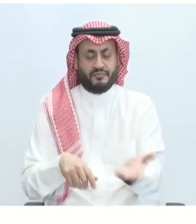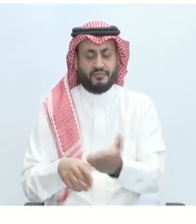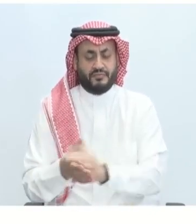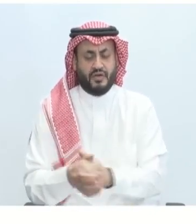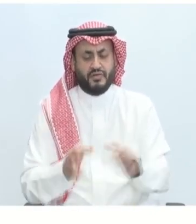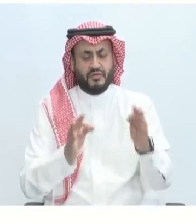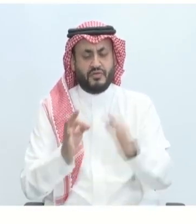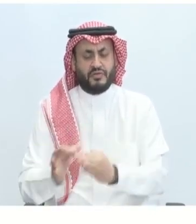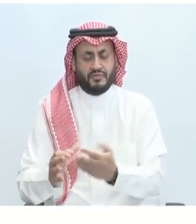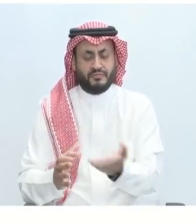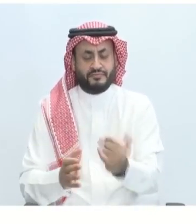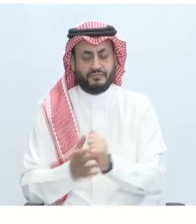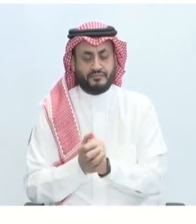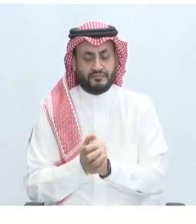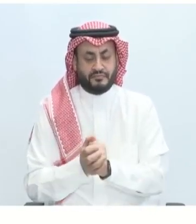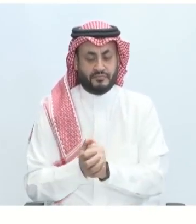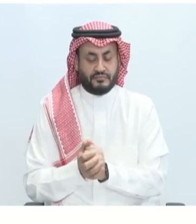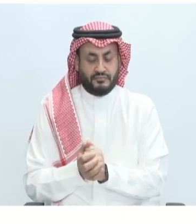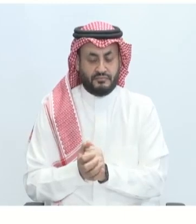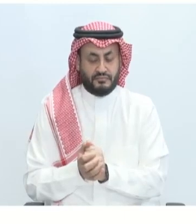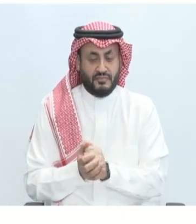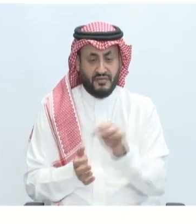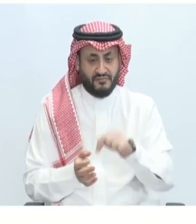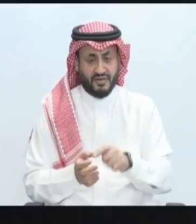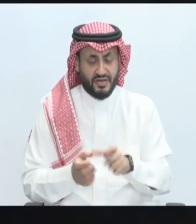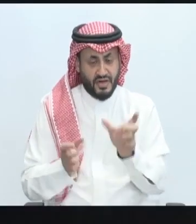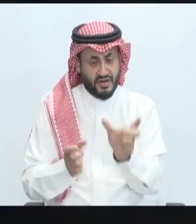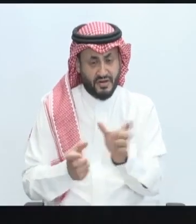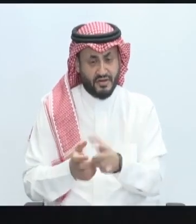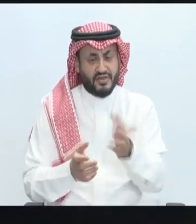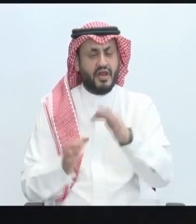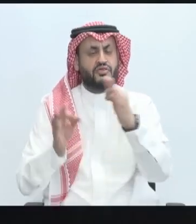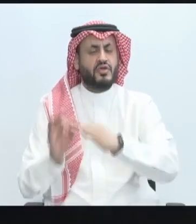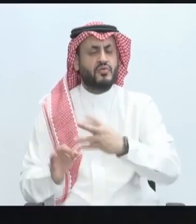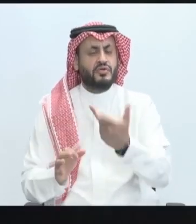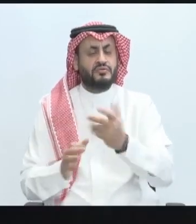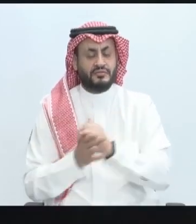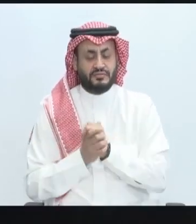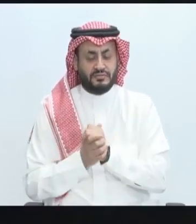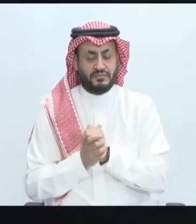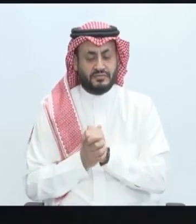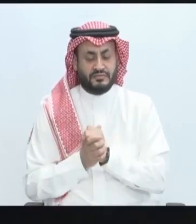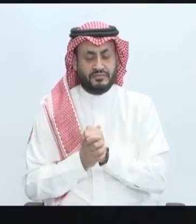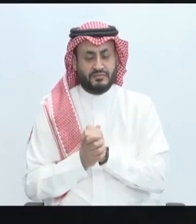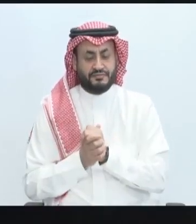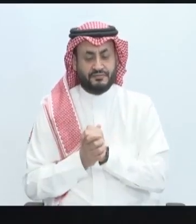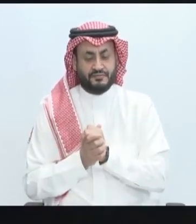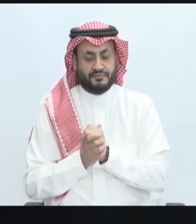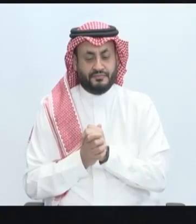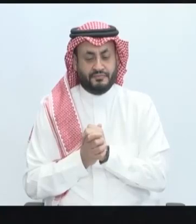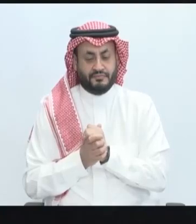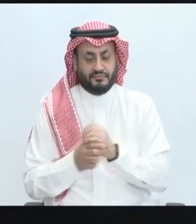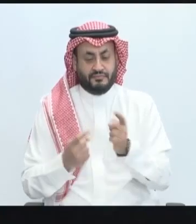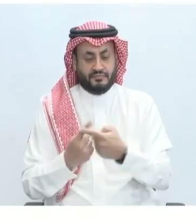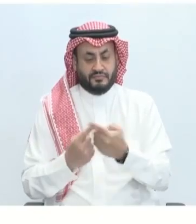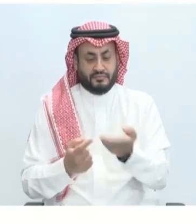كل من مما ياتي سياتي عباره نريد ان تذكر الدليل الدال على هذه العباره العباره